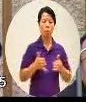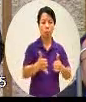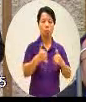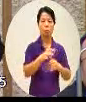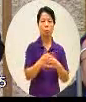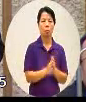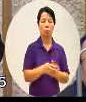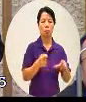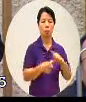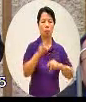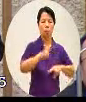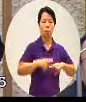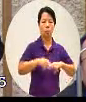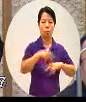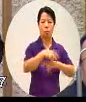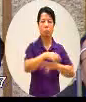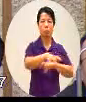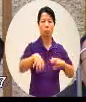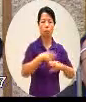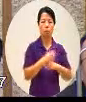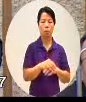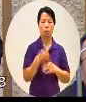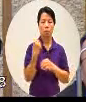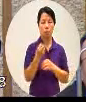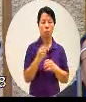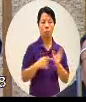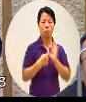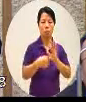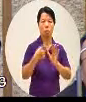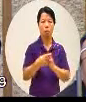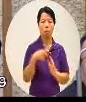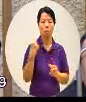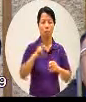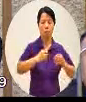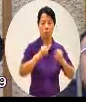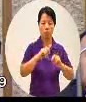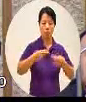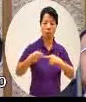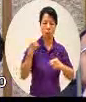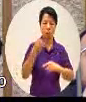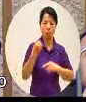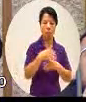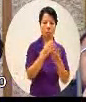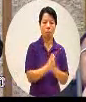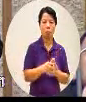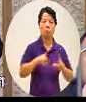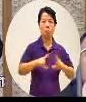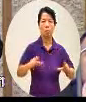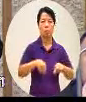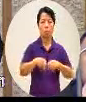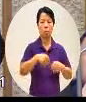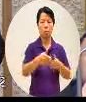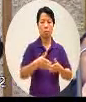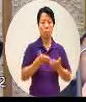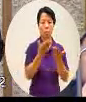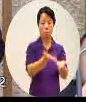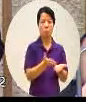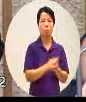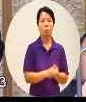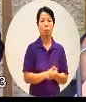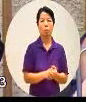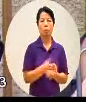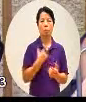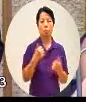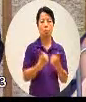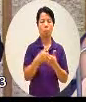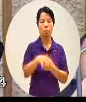公共设施的一些整的重新的重新的翻修跟整修，我们会提一个比较大的一个计划。那到时候也希望议会